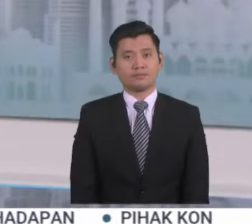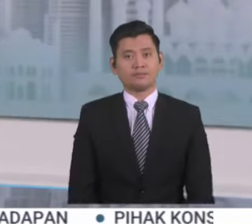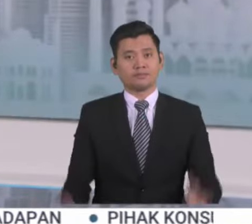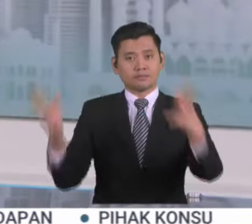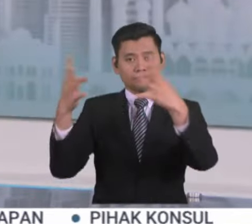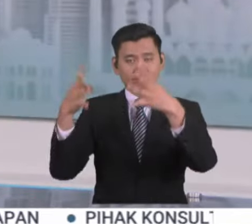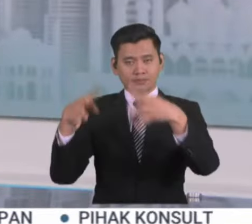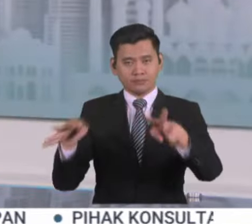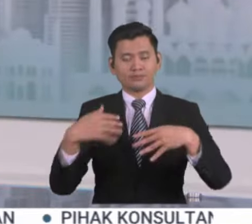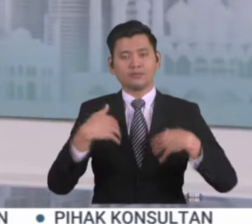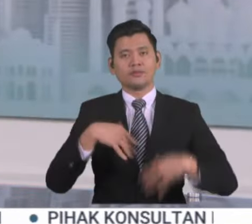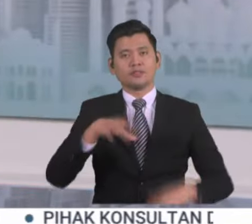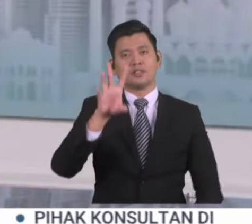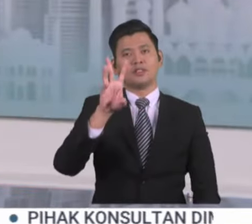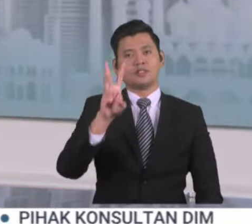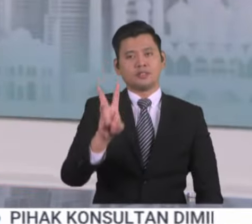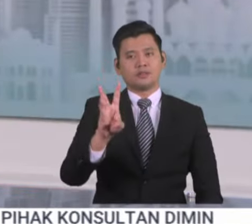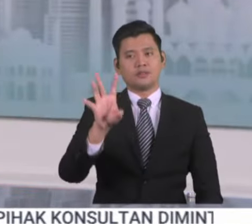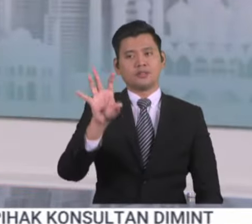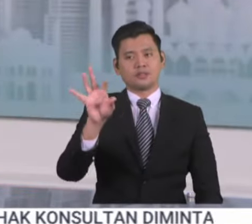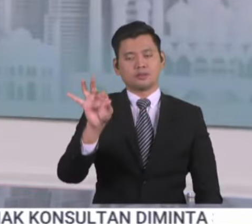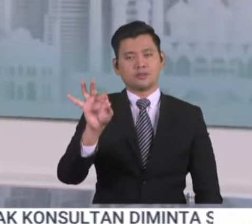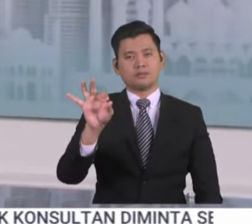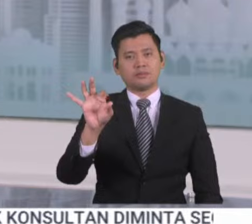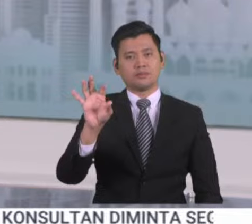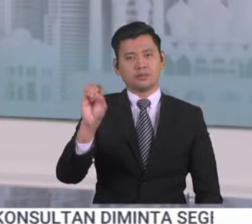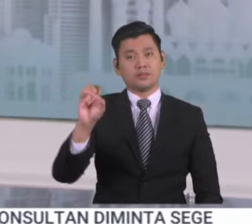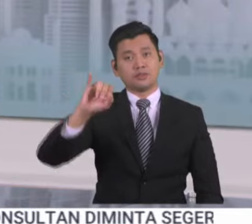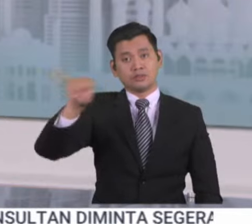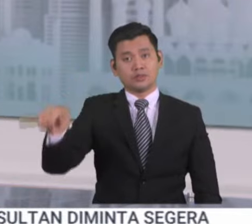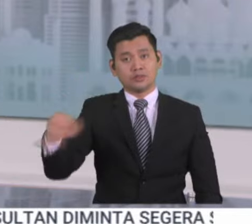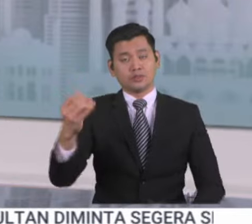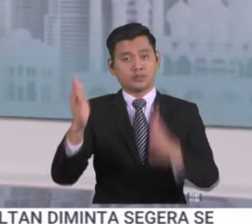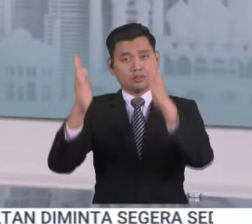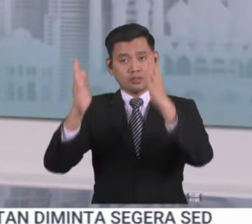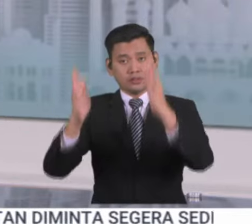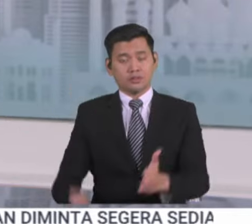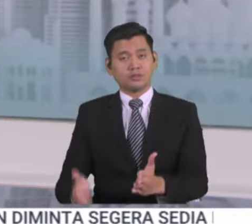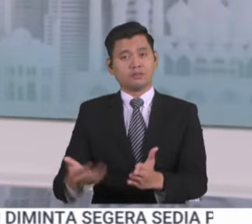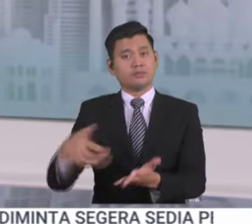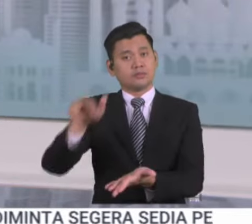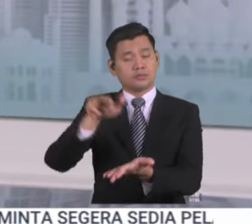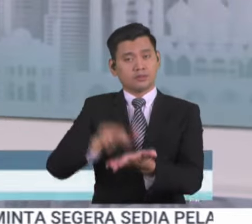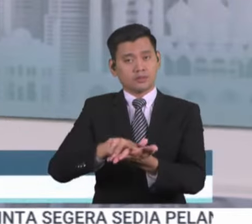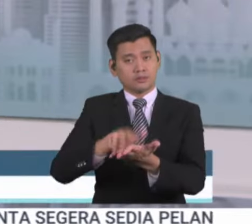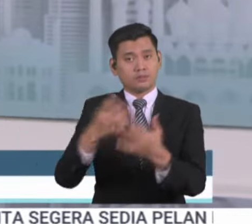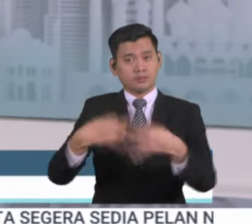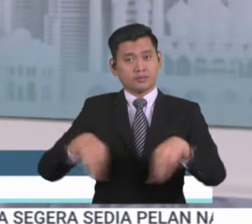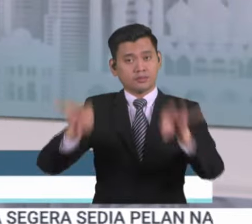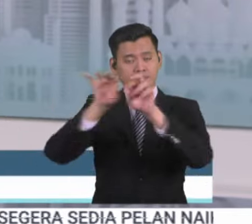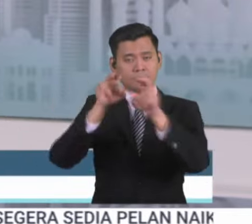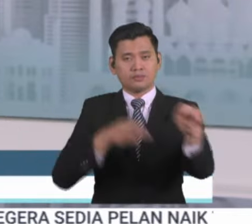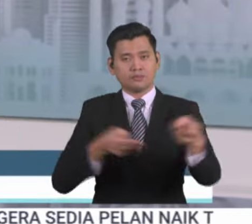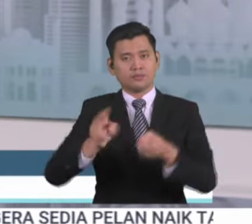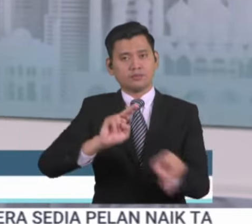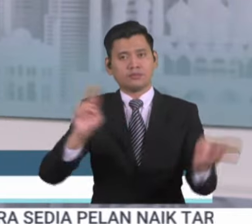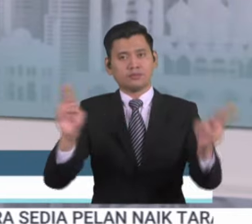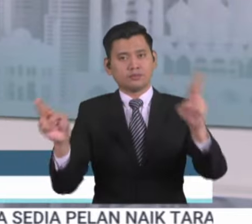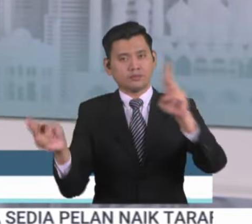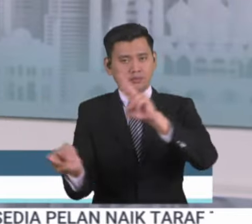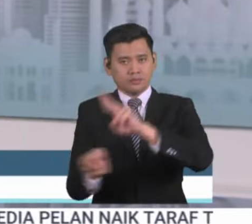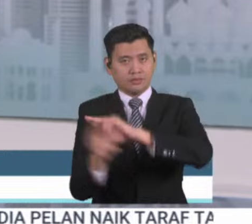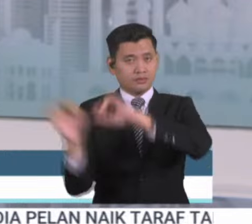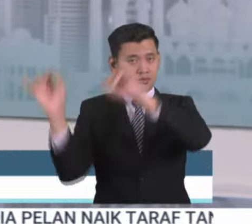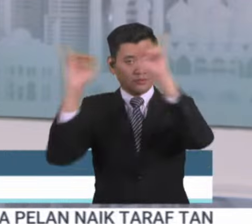ASEAN dengan populasi hampir 690 juta penduduk diiktiraf sebagai rantau penting dalam usaha memerangi perubahan iklim.